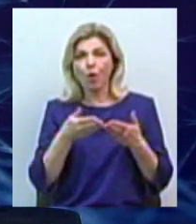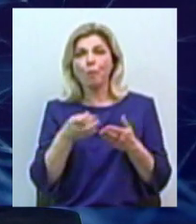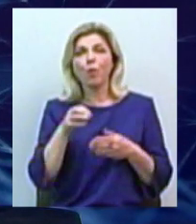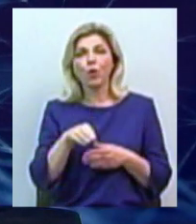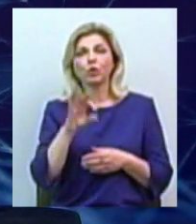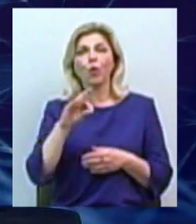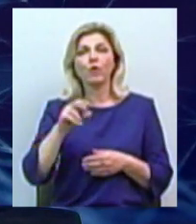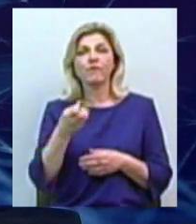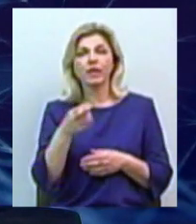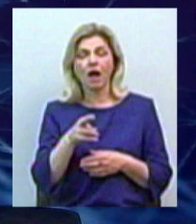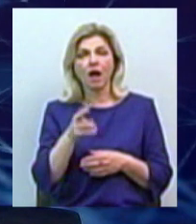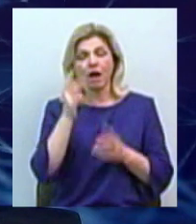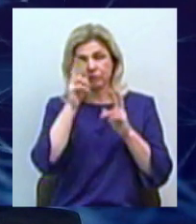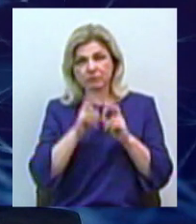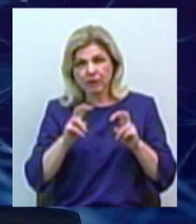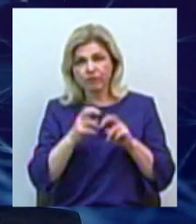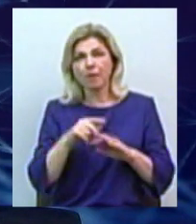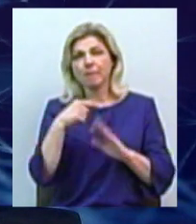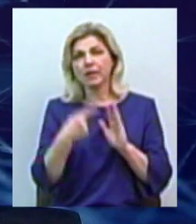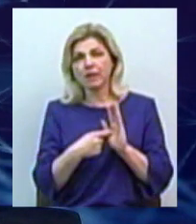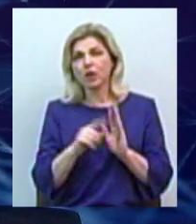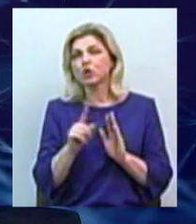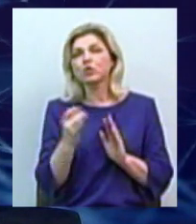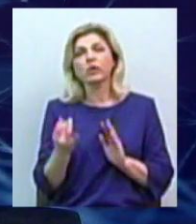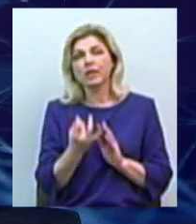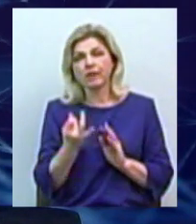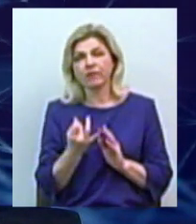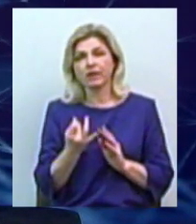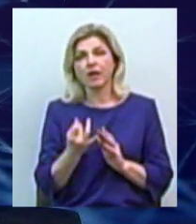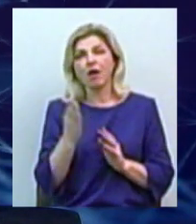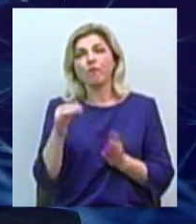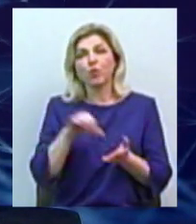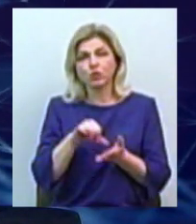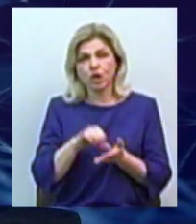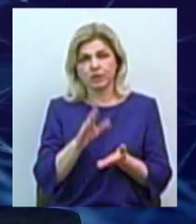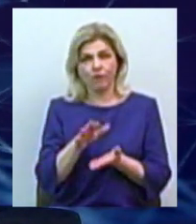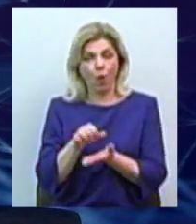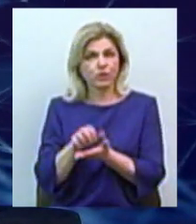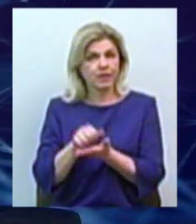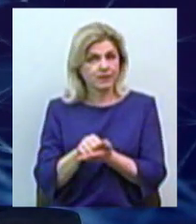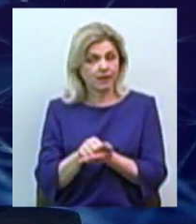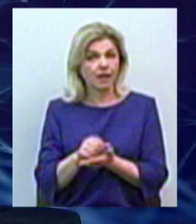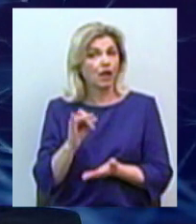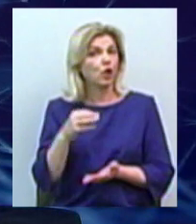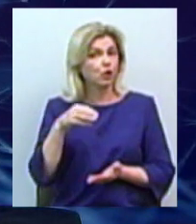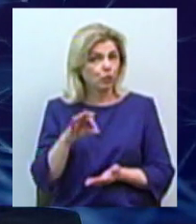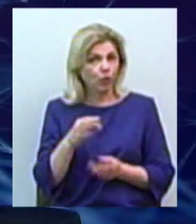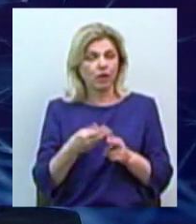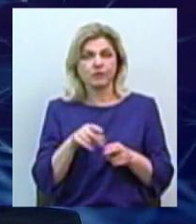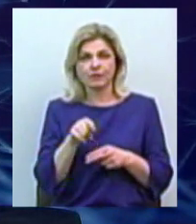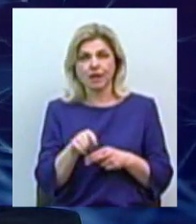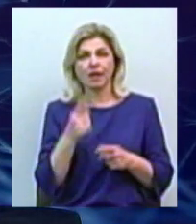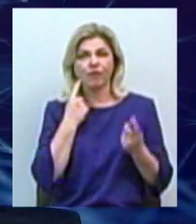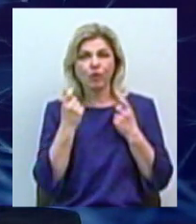з'ясовувати питання, які їх цікавили щодо майбутньої неможливості взяти участь у концесії. І то ця інформація, я так вважаю,